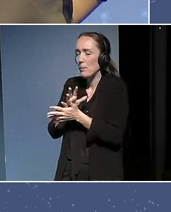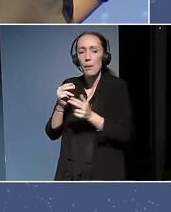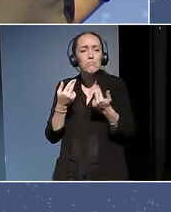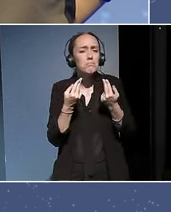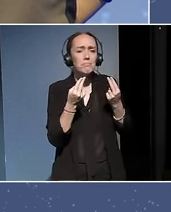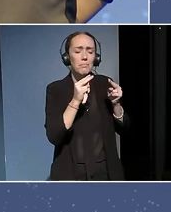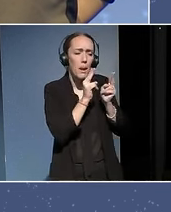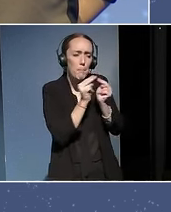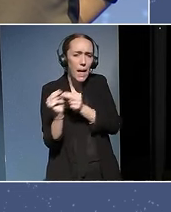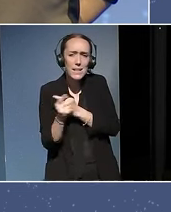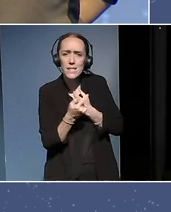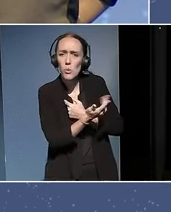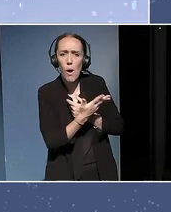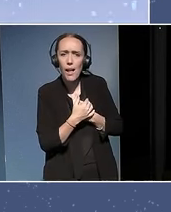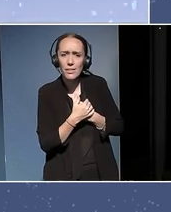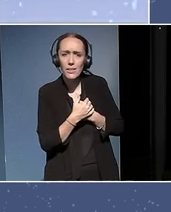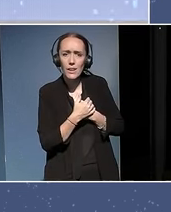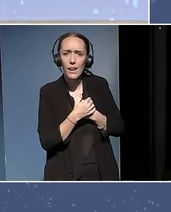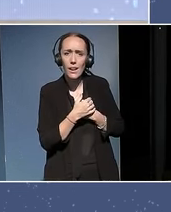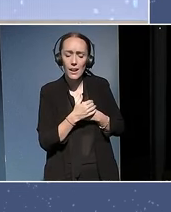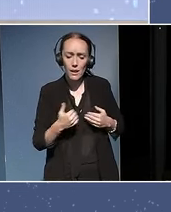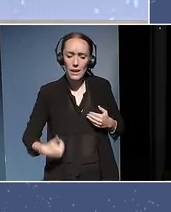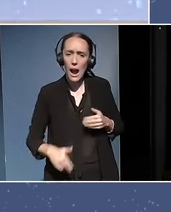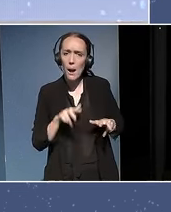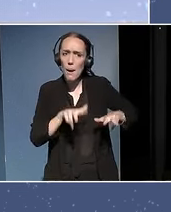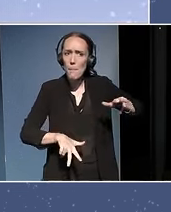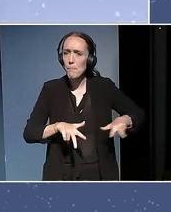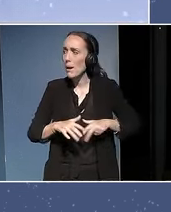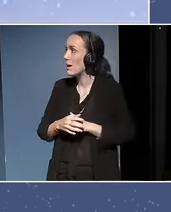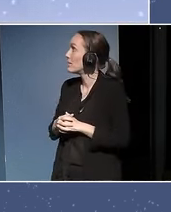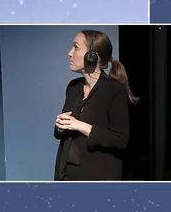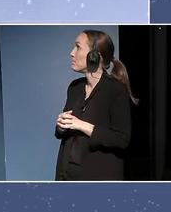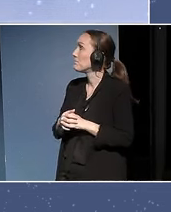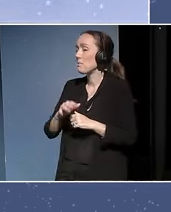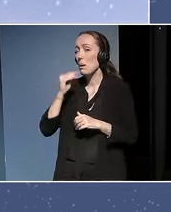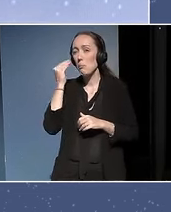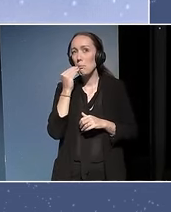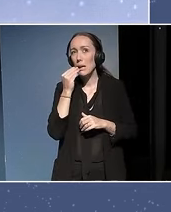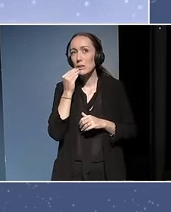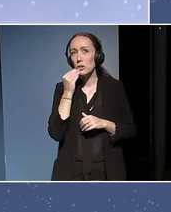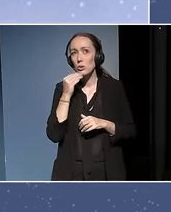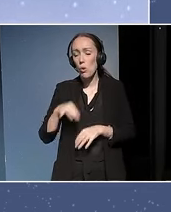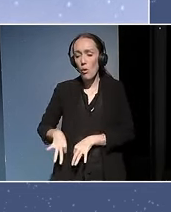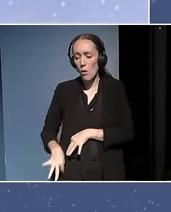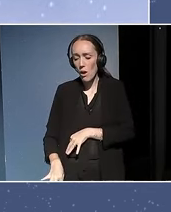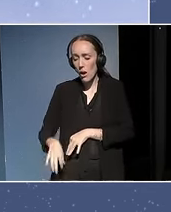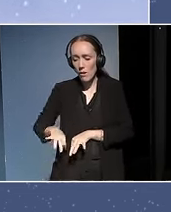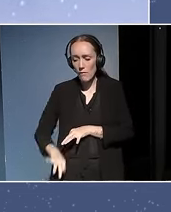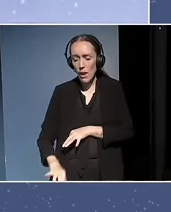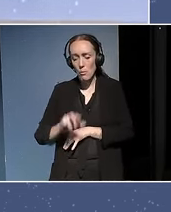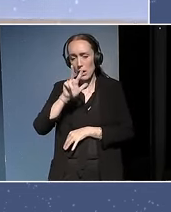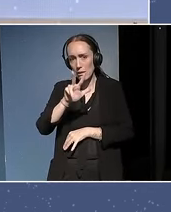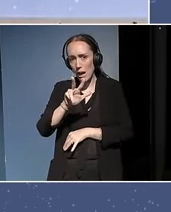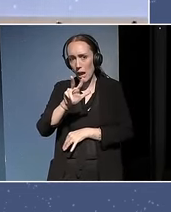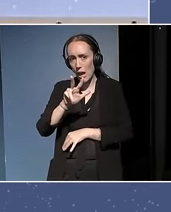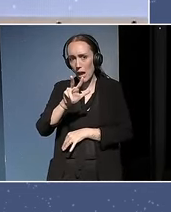realtà stampate G ossa della gamba quelle della gamba sono tipo tre pezzi il femore e forse tre pezzi la tibbia e